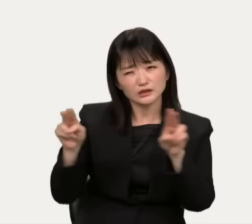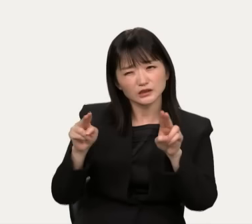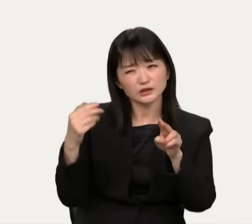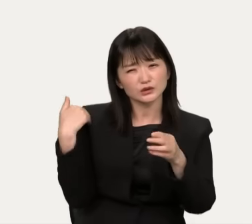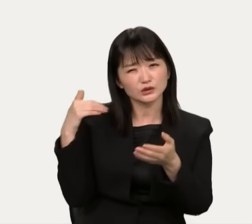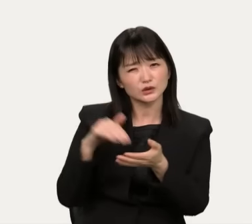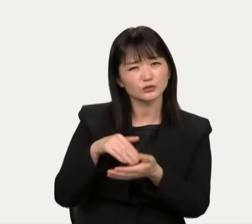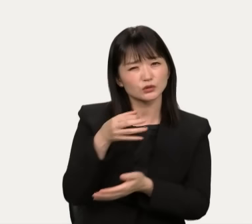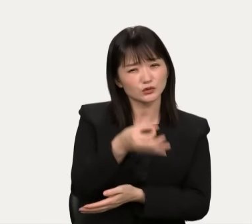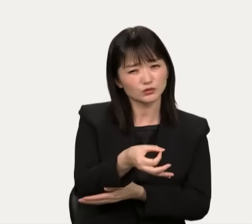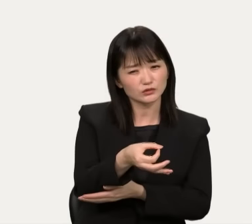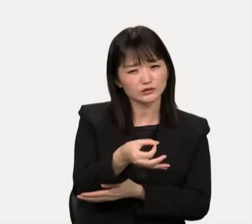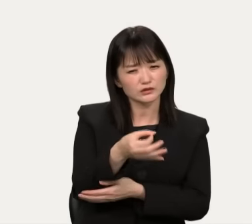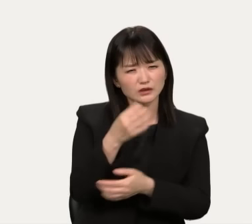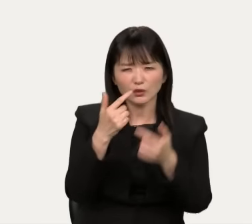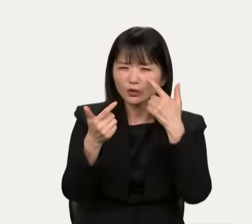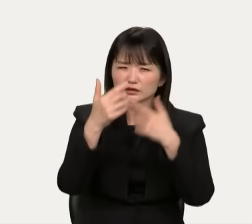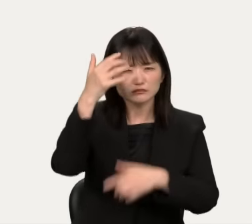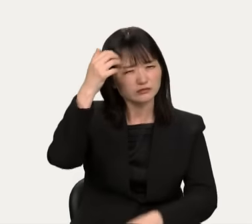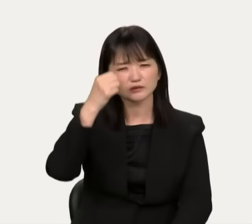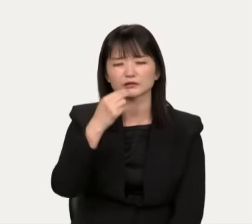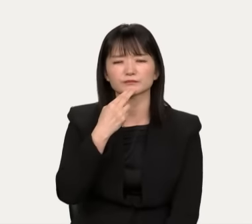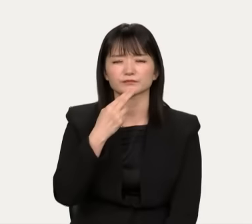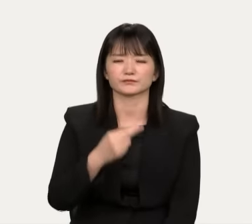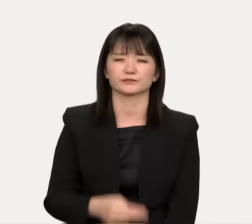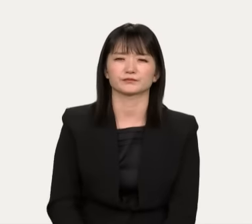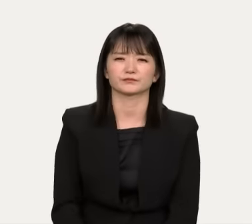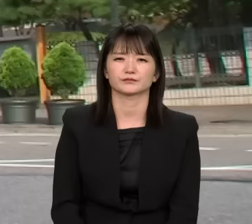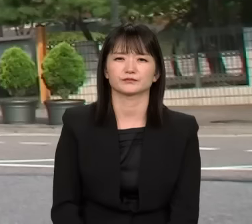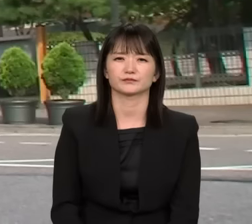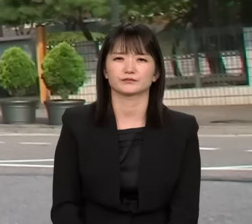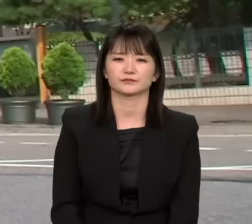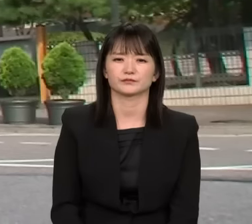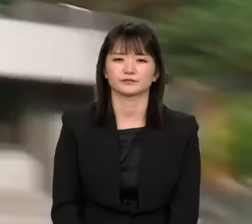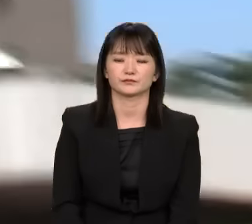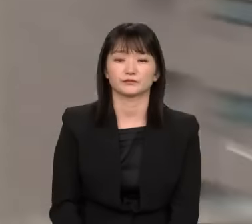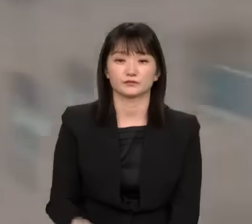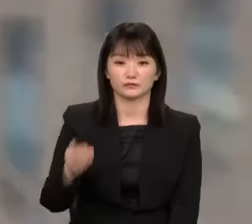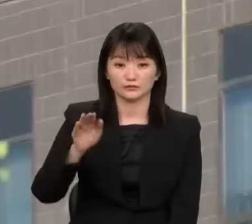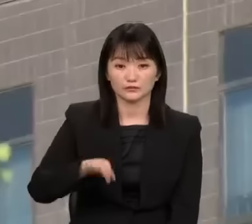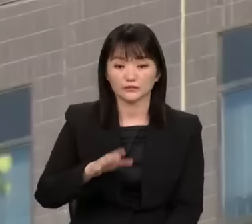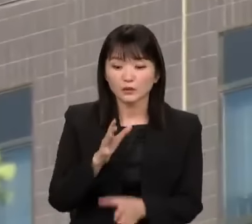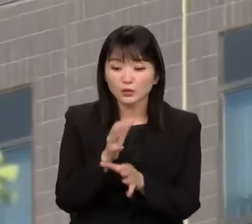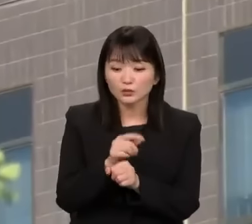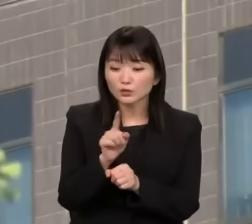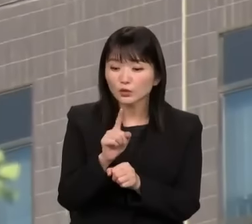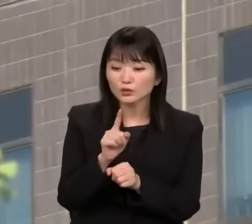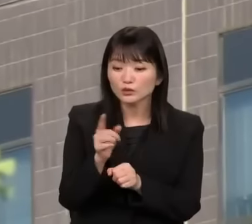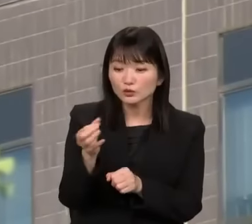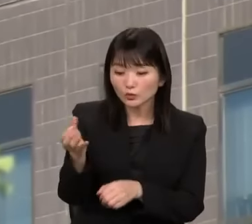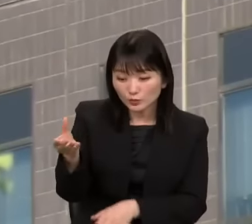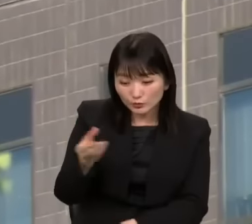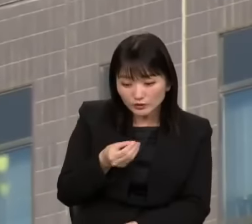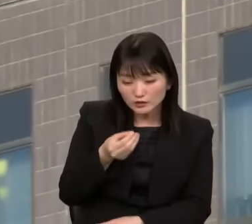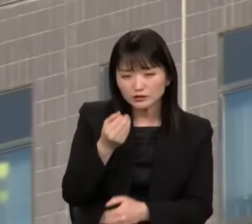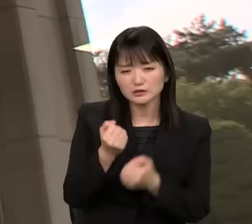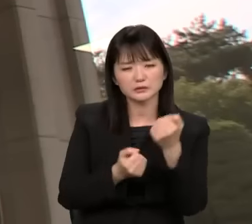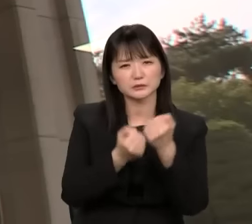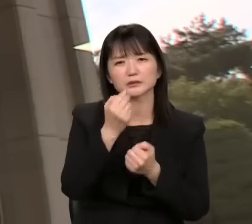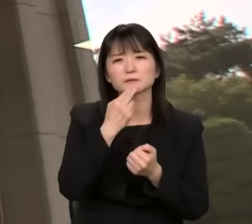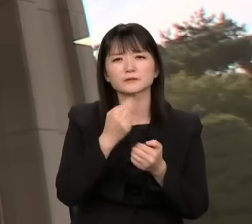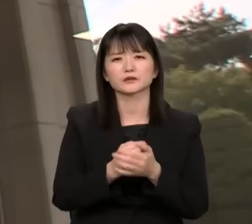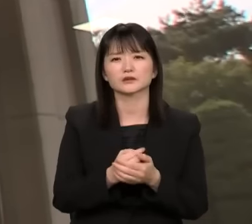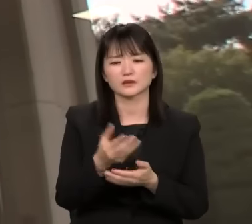돌려준 것 같은데 확실하게 기억나지 않는다고 설명했습니다 하지만 언제 얼마나 빌린 돈인지 설명하지 못했고